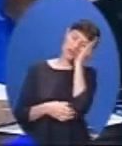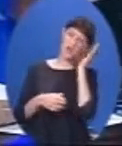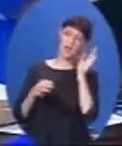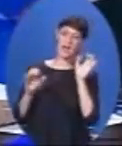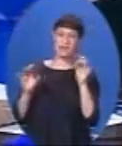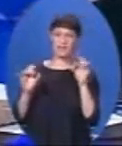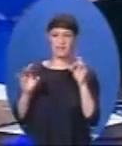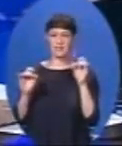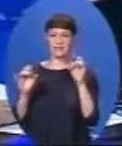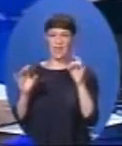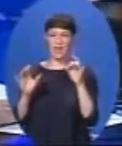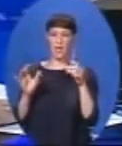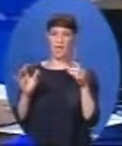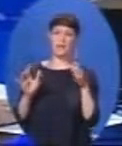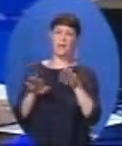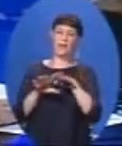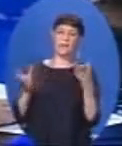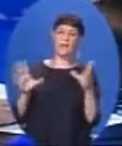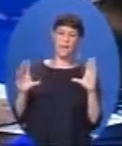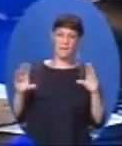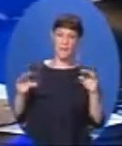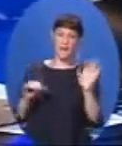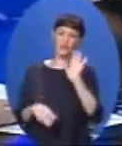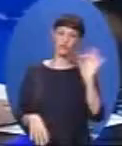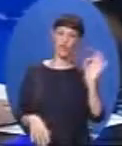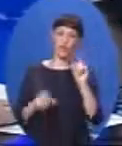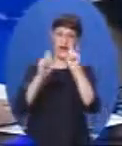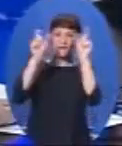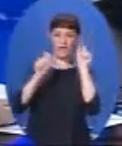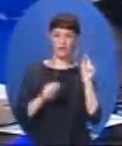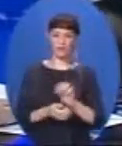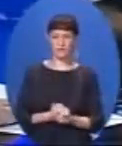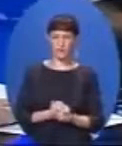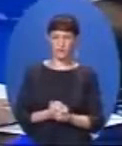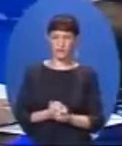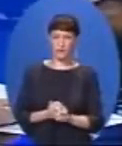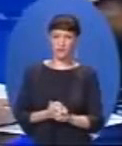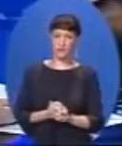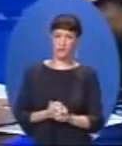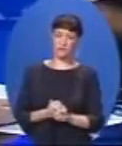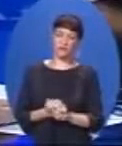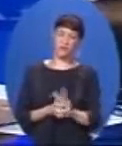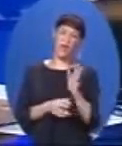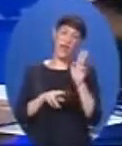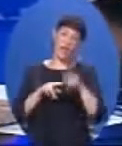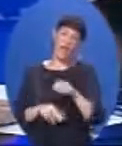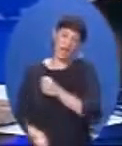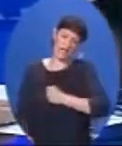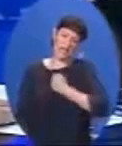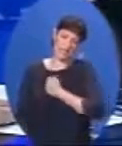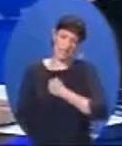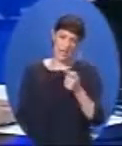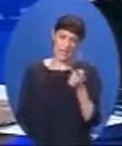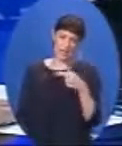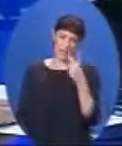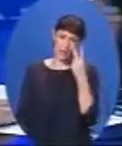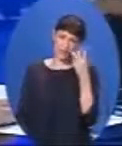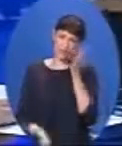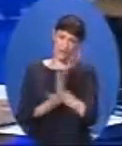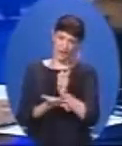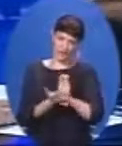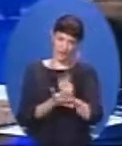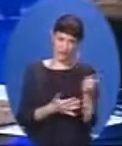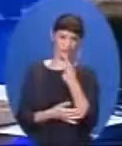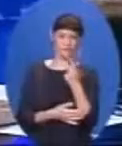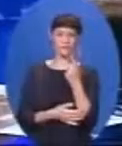התנצלה על ההערה המגדרית שלה. די, די עם הצביעות הזאת וההתחסדות. מספיק. מי שצבוע זה אתה. מי שולה זקן